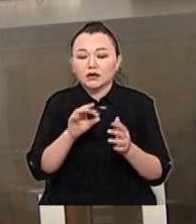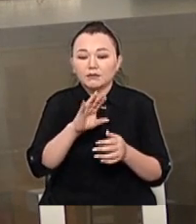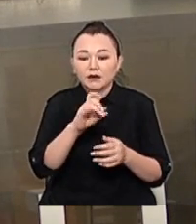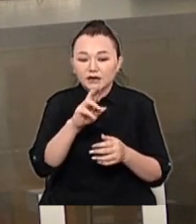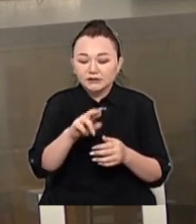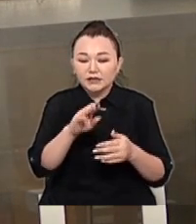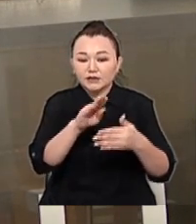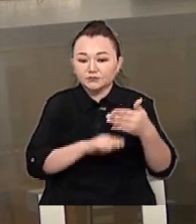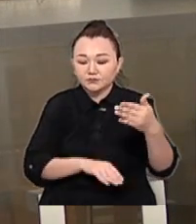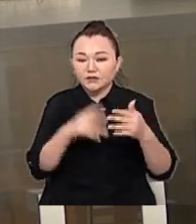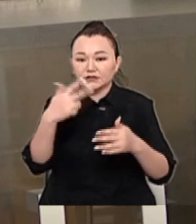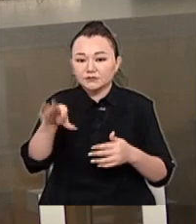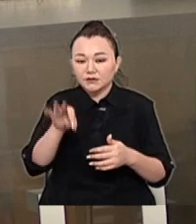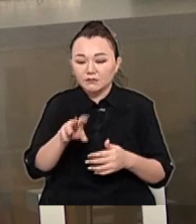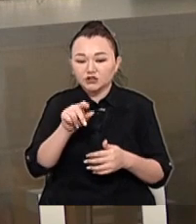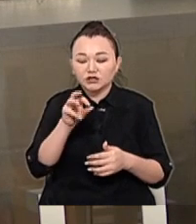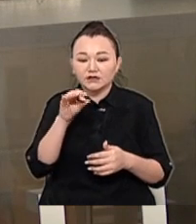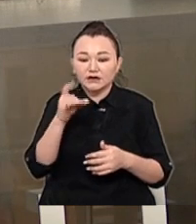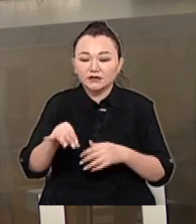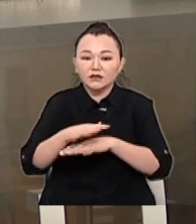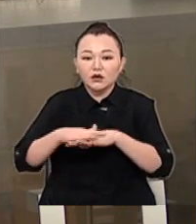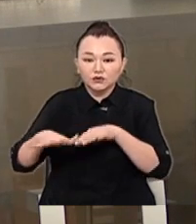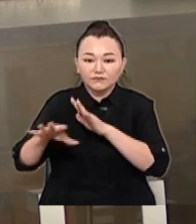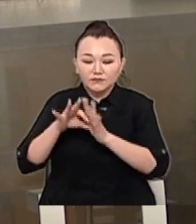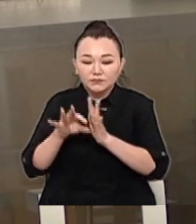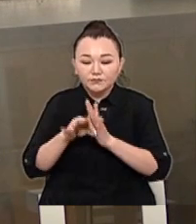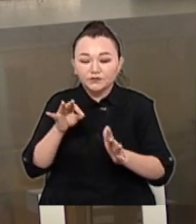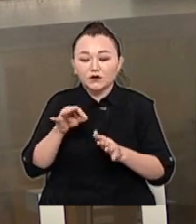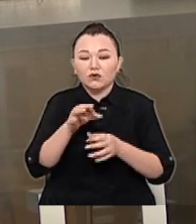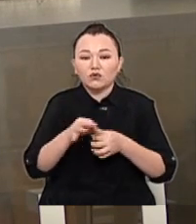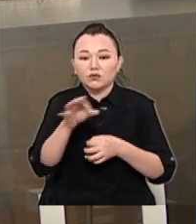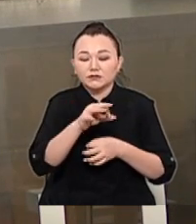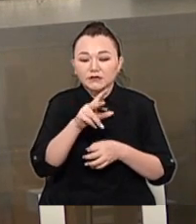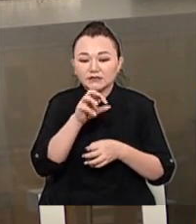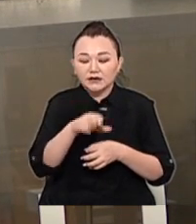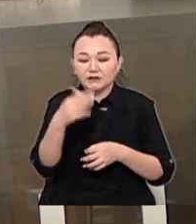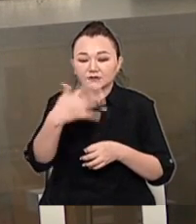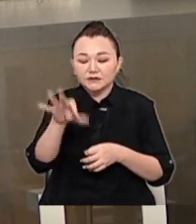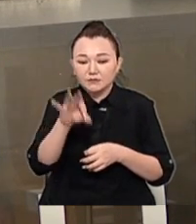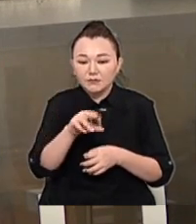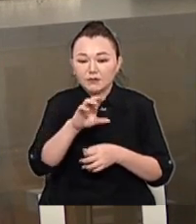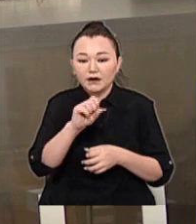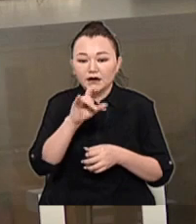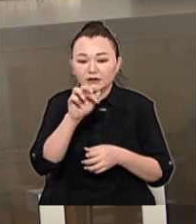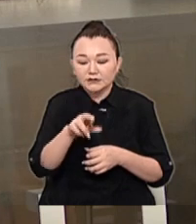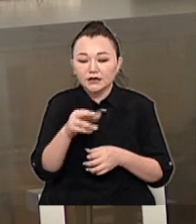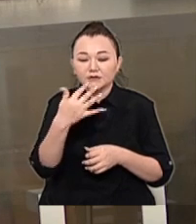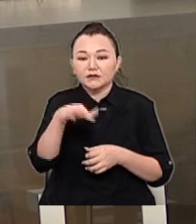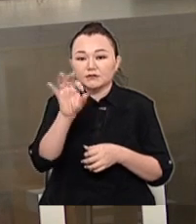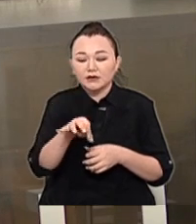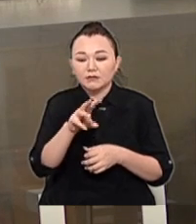партиялық тізімменен, 30% мажоритарлық тізімменен, облыстық мәслихатқа 50% партиялық тізім,